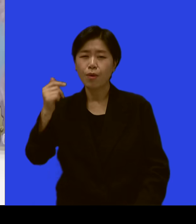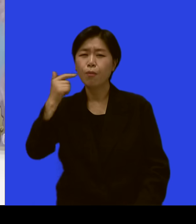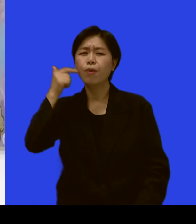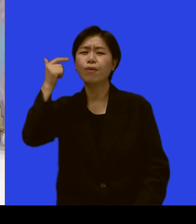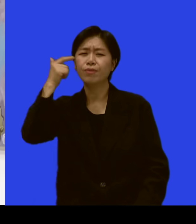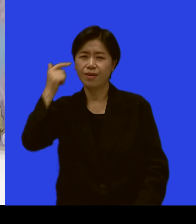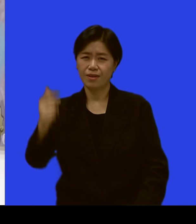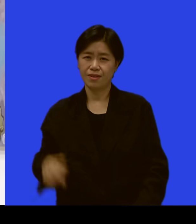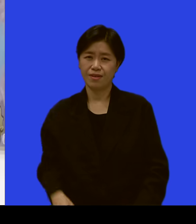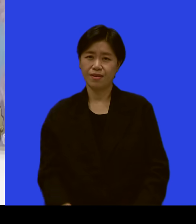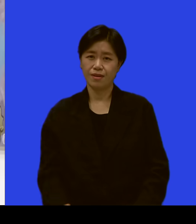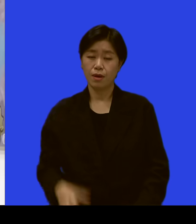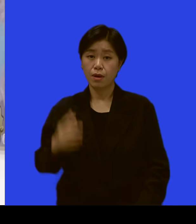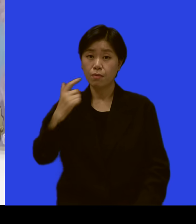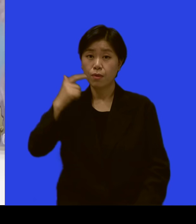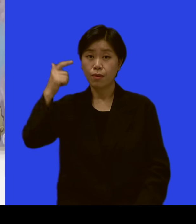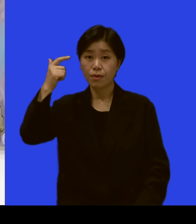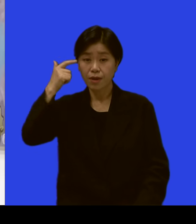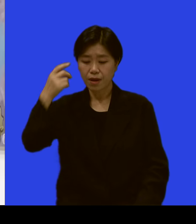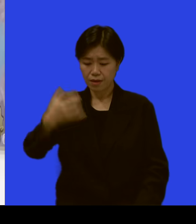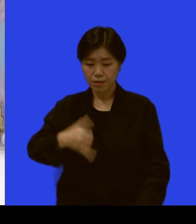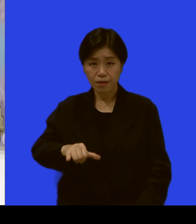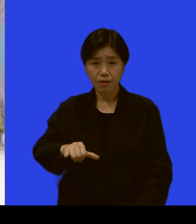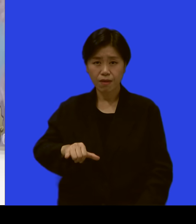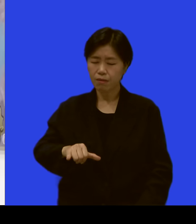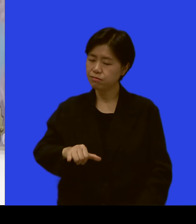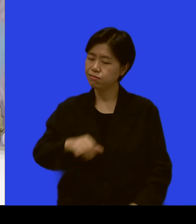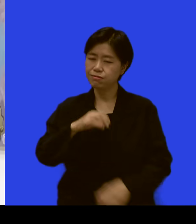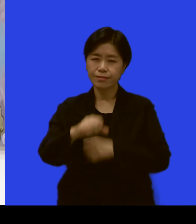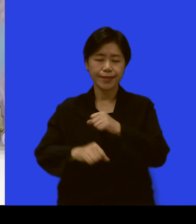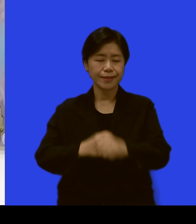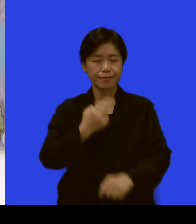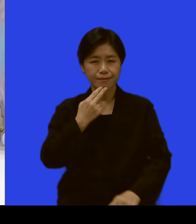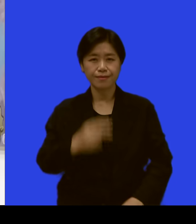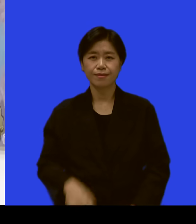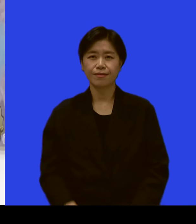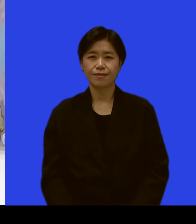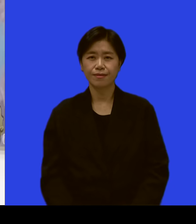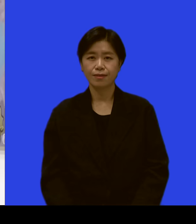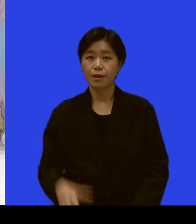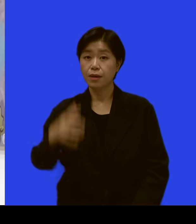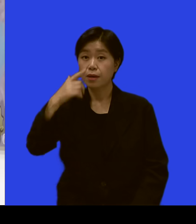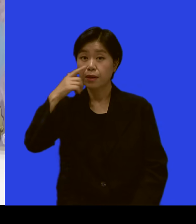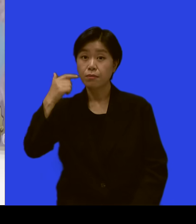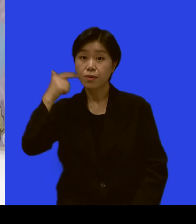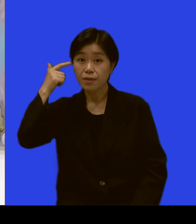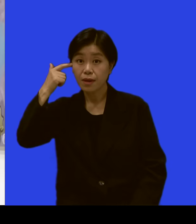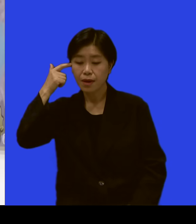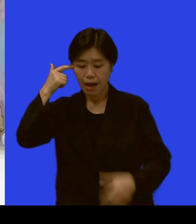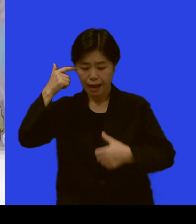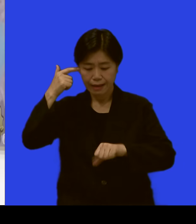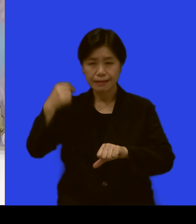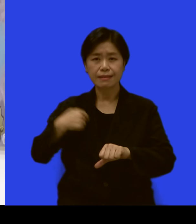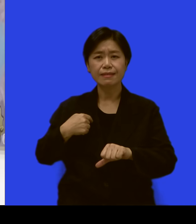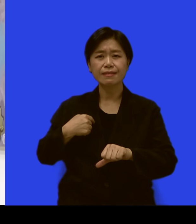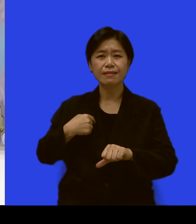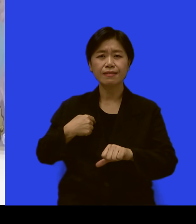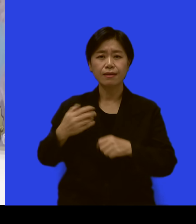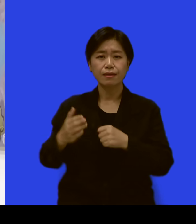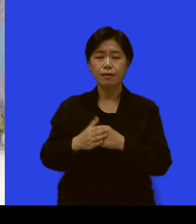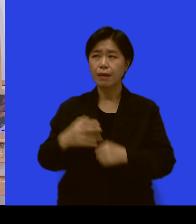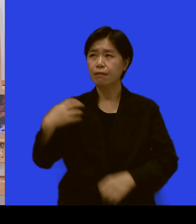네, 목회자 자녀가 사실 막 자유롭지 않잖아요. 예, 예, 예. 약간 목사님 아들로서의 뭔가 책임감도 있고 하다 네, 보니까.